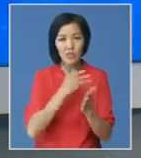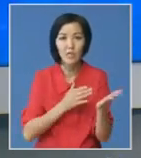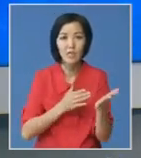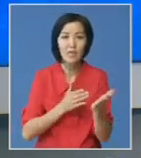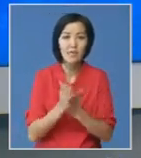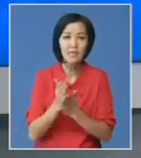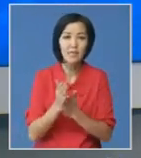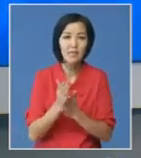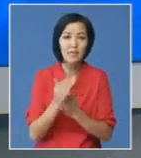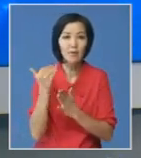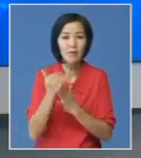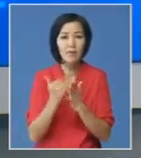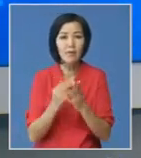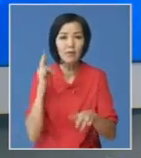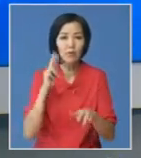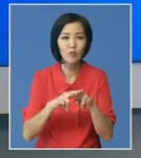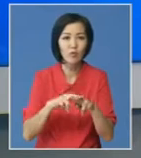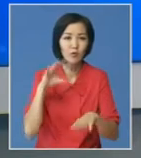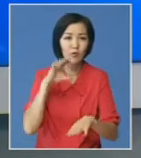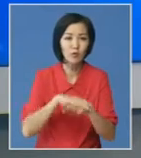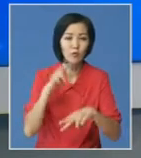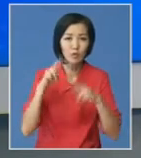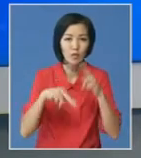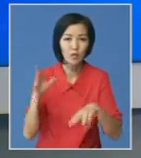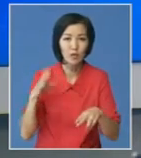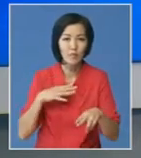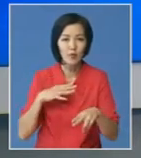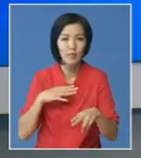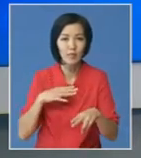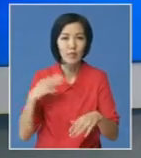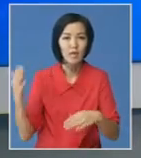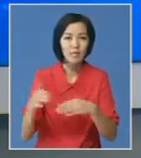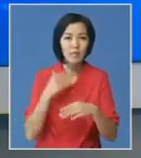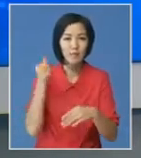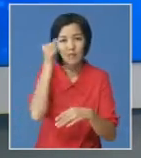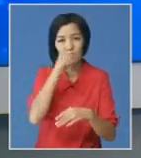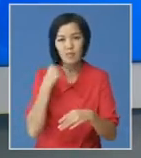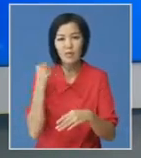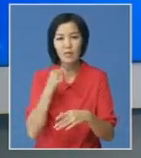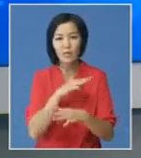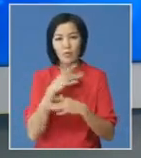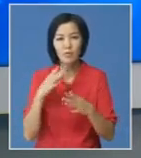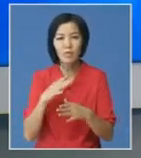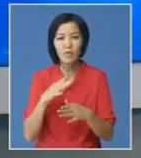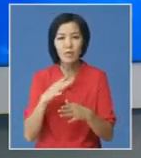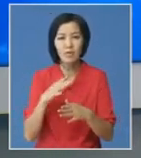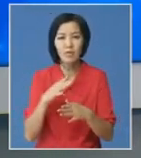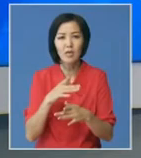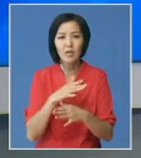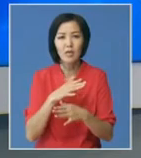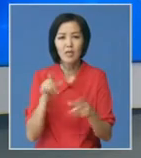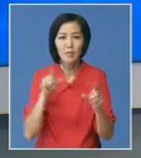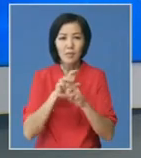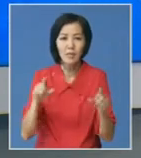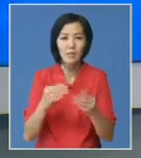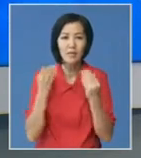саяси баптармен сотталғандарды ұстау үшін салынған болатын. Репрессия жылдарында талай боздақтың көз жасымен қаны төгілген мекемеде